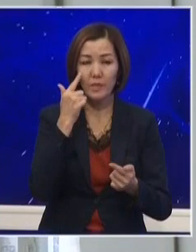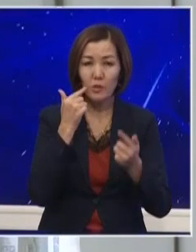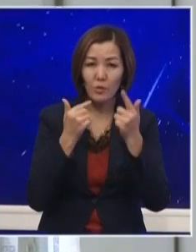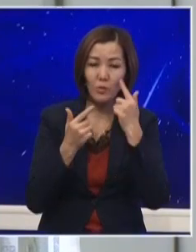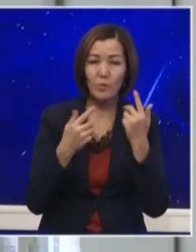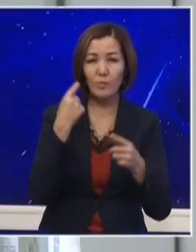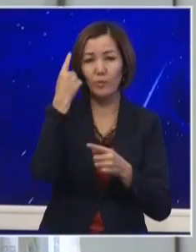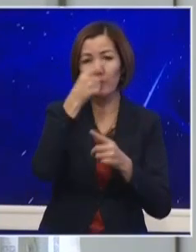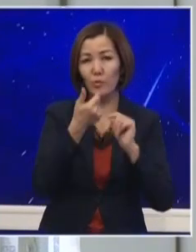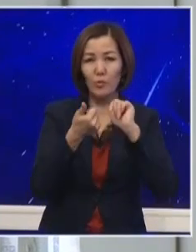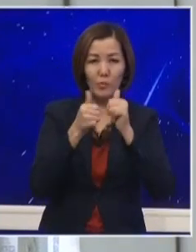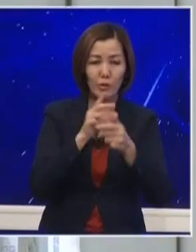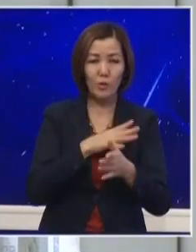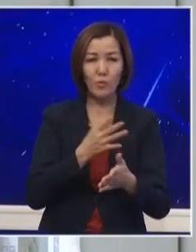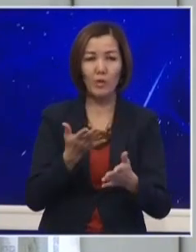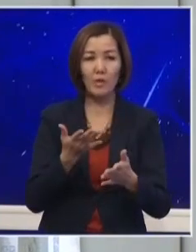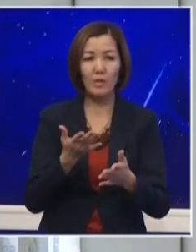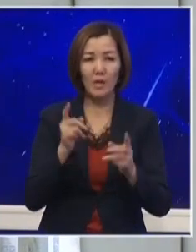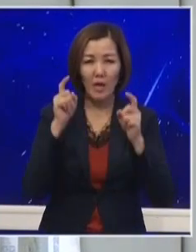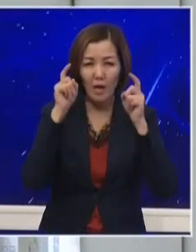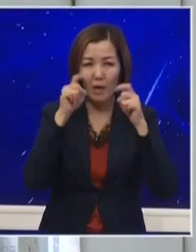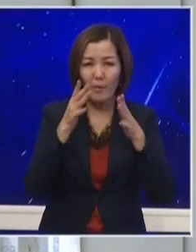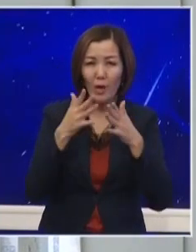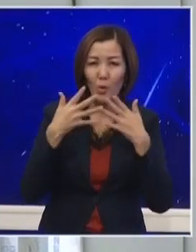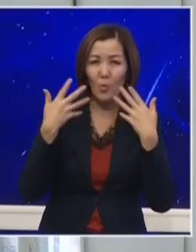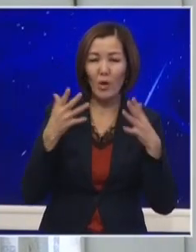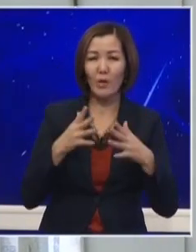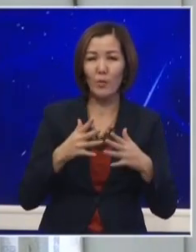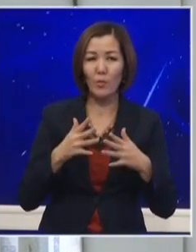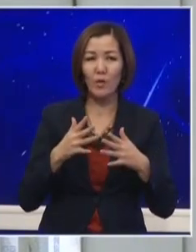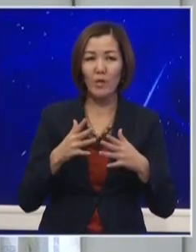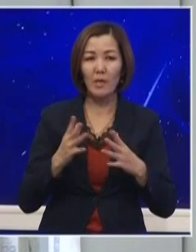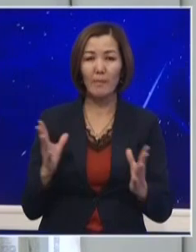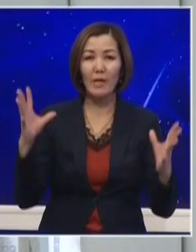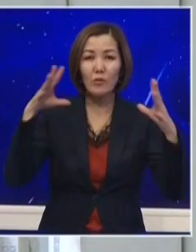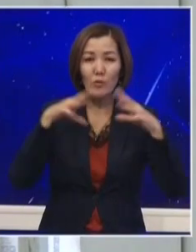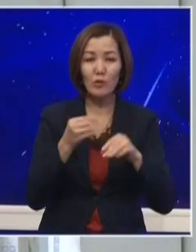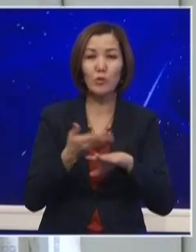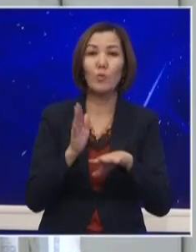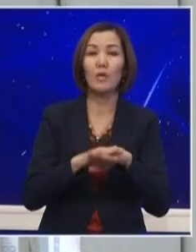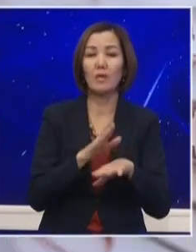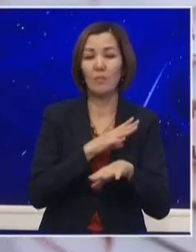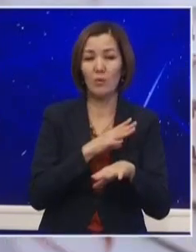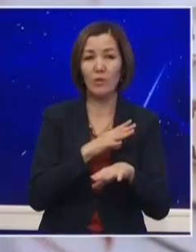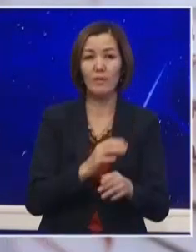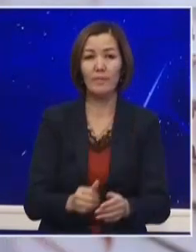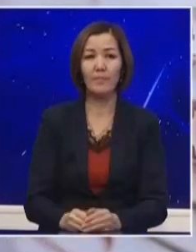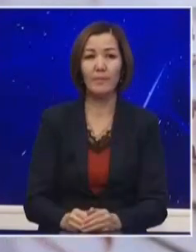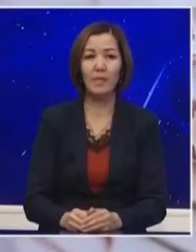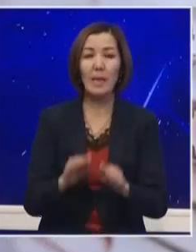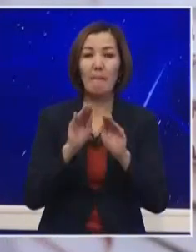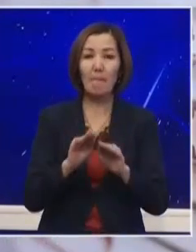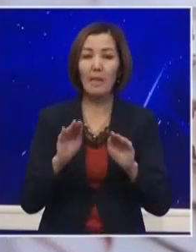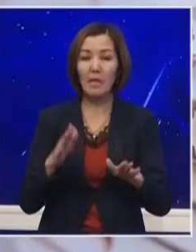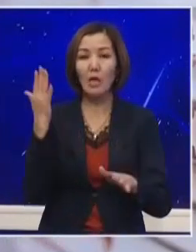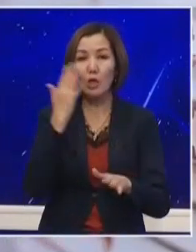түр-әлпетінің келуі, оның бәрі бір неге үйлесе беру өте қиын. Сол жағынан қиын болады. Балаларымызға тек қана